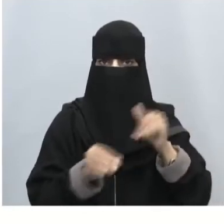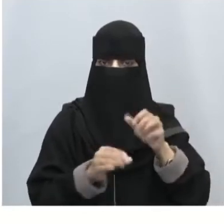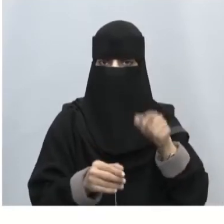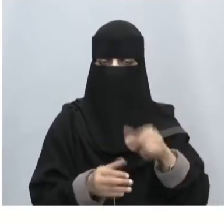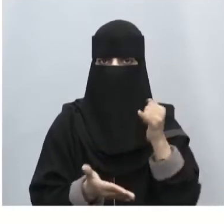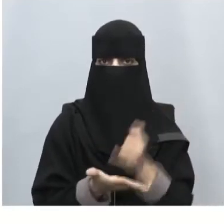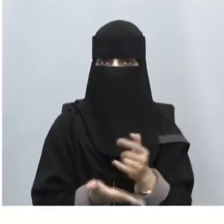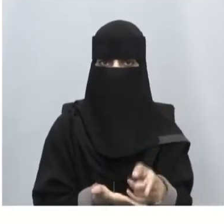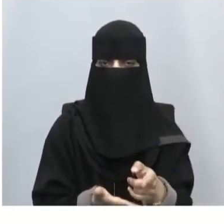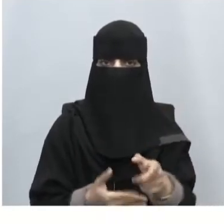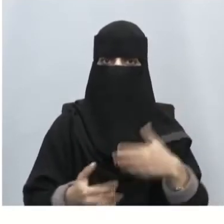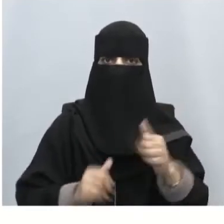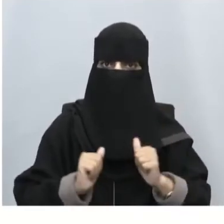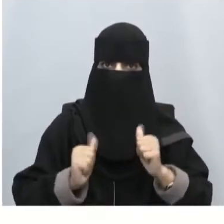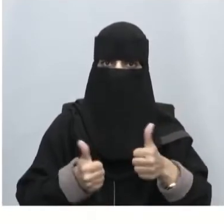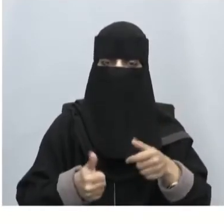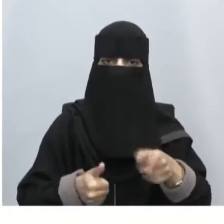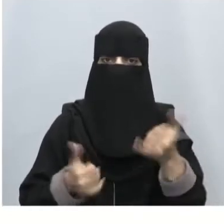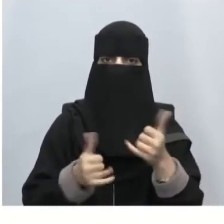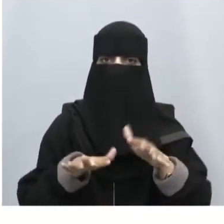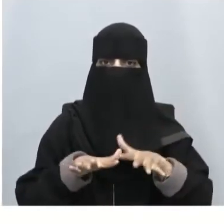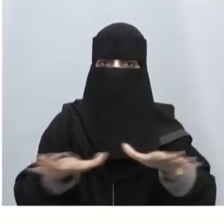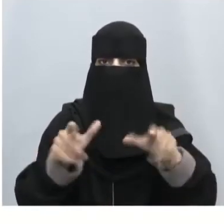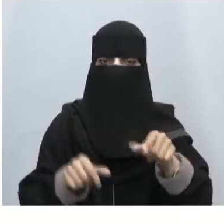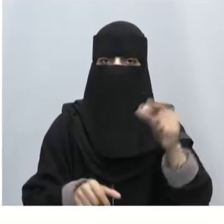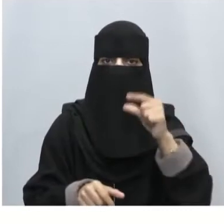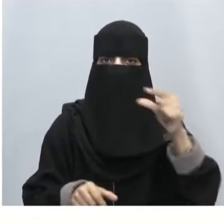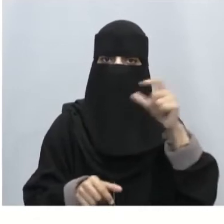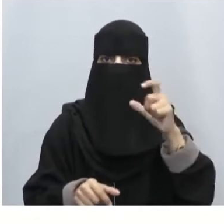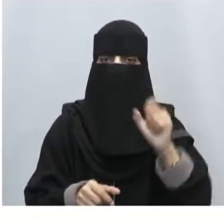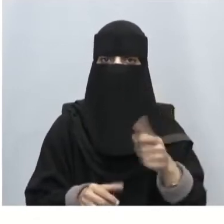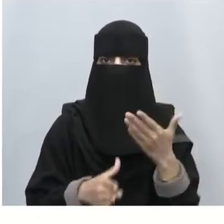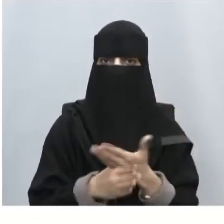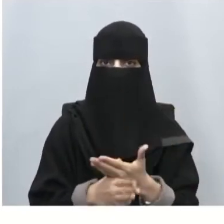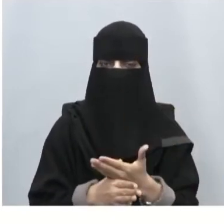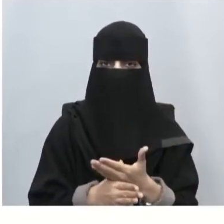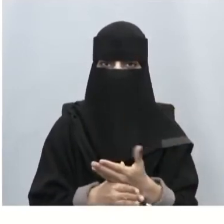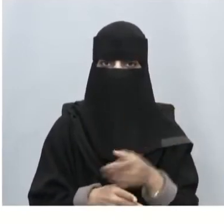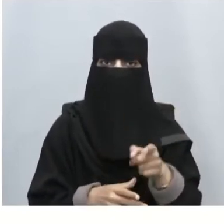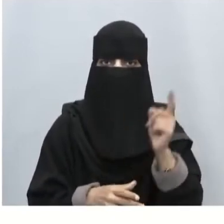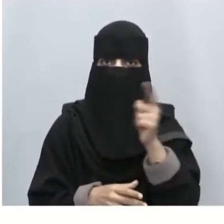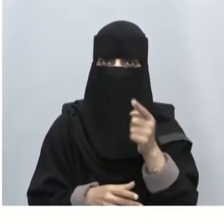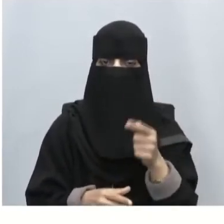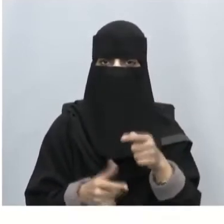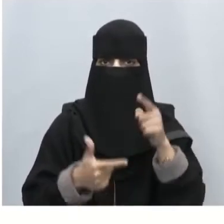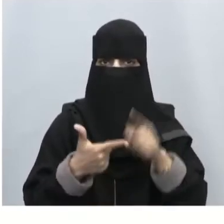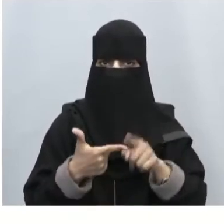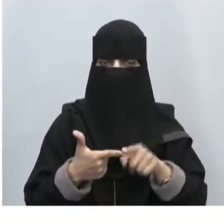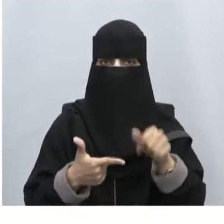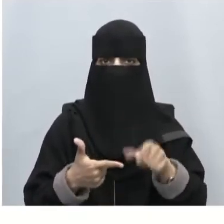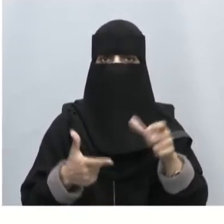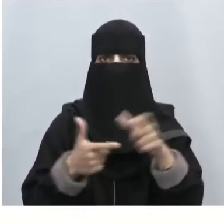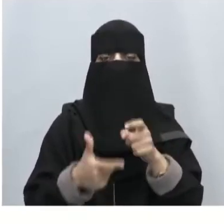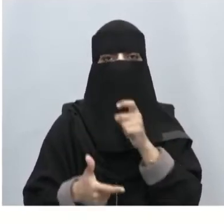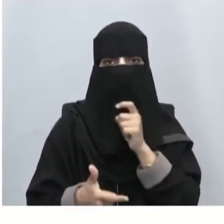العباسيه هي التي قامت بمهمه نشر الدين الاسلامي لماذا لان الدوله العباسيه في العصر الثاني كانت